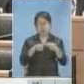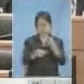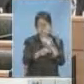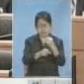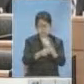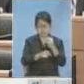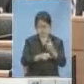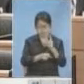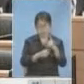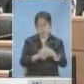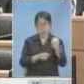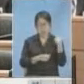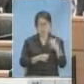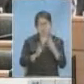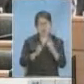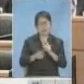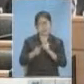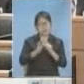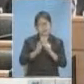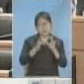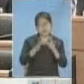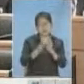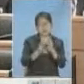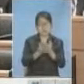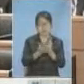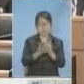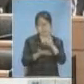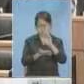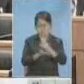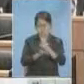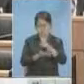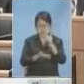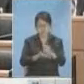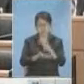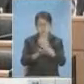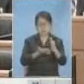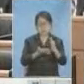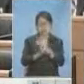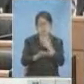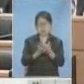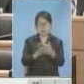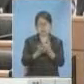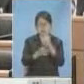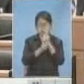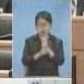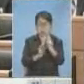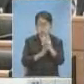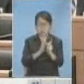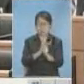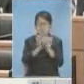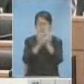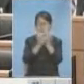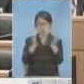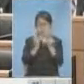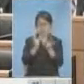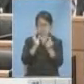การกระจายงบประมาณซึ่งรัฐนั้นจะต้องนะครับกระจายงบประมาณตามรัฐธรรมนูญซึ่ง กำหน